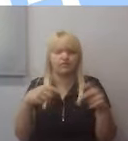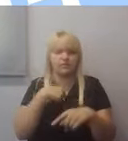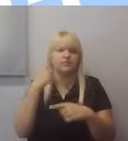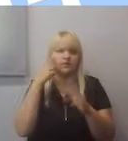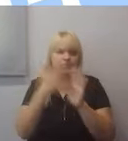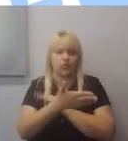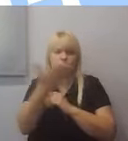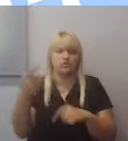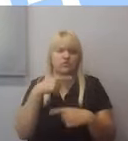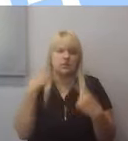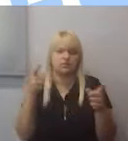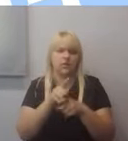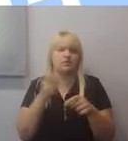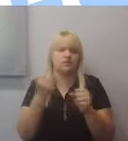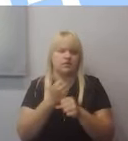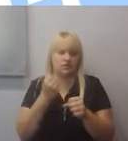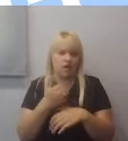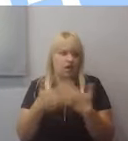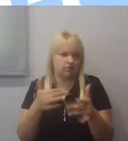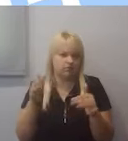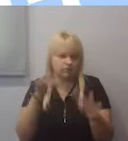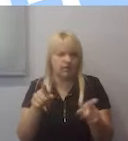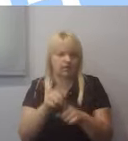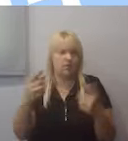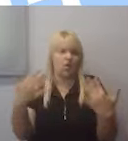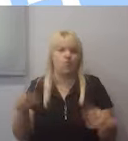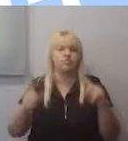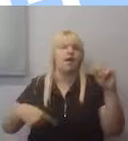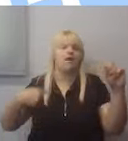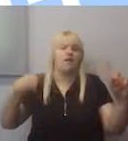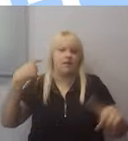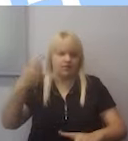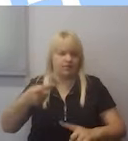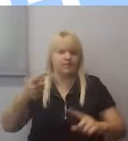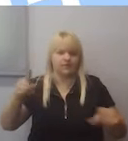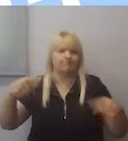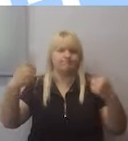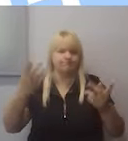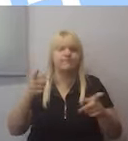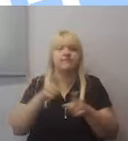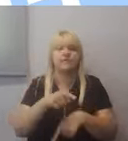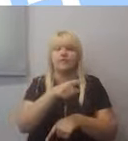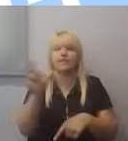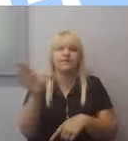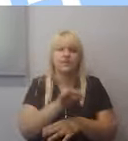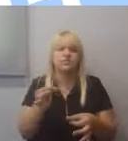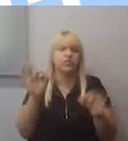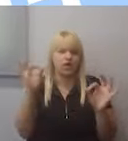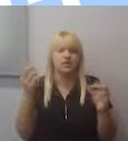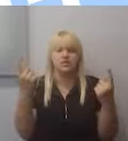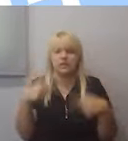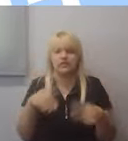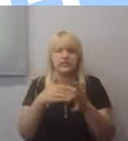darāt jau nākamo soli spēruši un tas ir pats būtiskākais krīzes situācijās